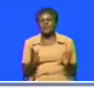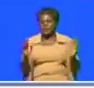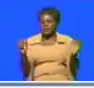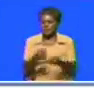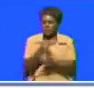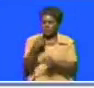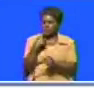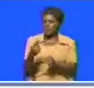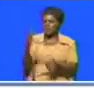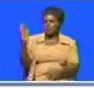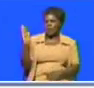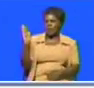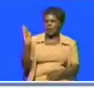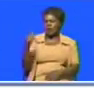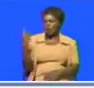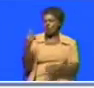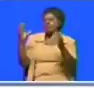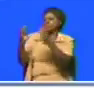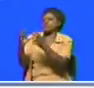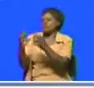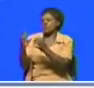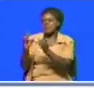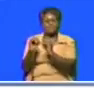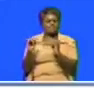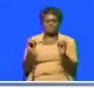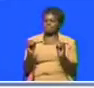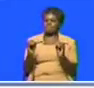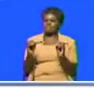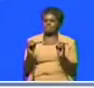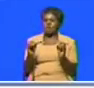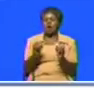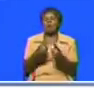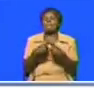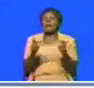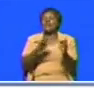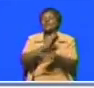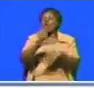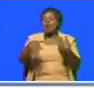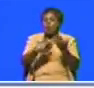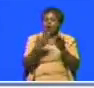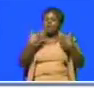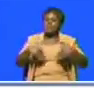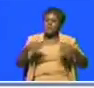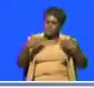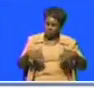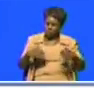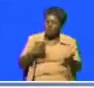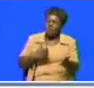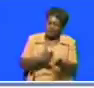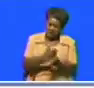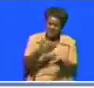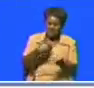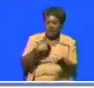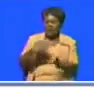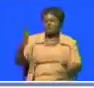kwamba ulinzi huu umetengewa watu fulani peke yake kikatiba. La hasha, bali raia wote wa taifa hili la Kenya wana haki ya kupewa